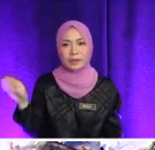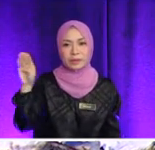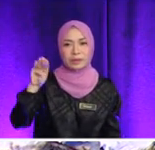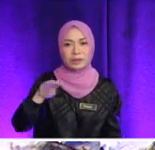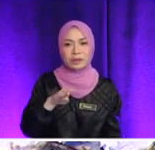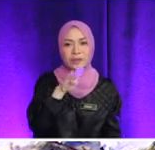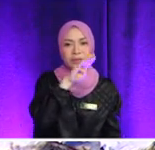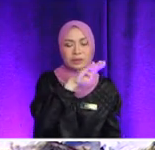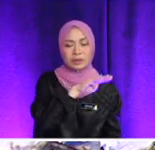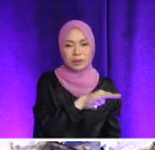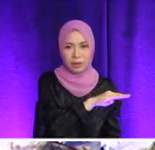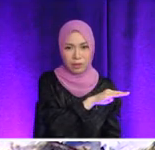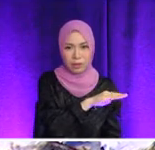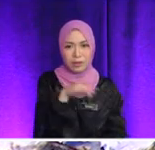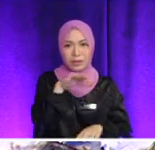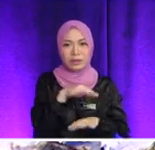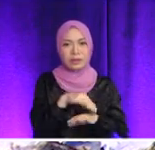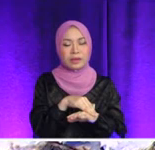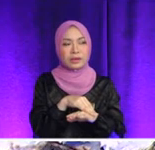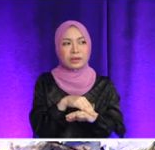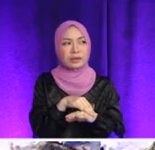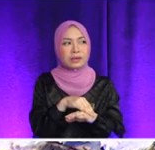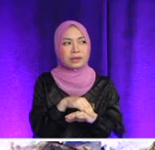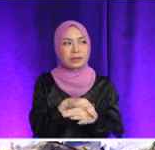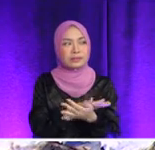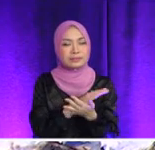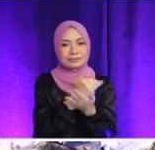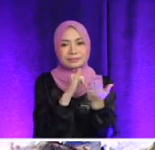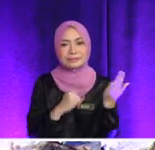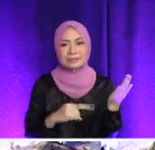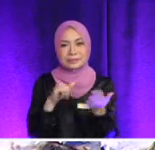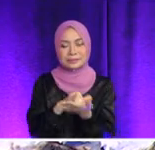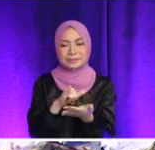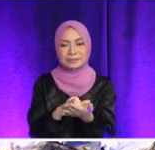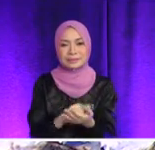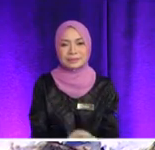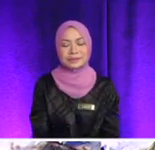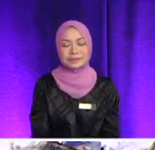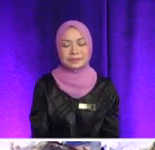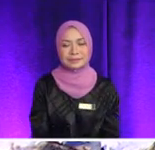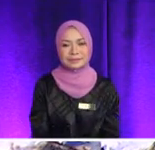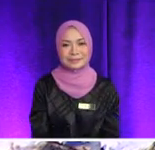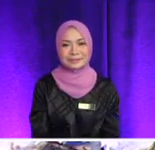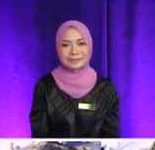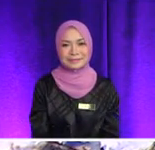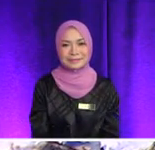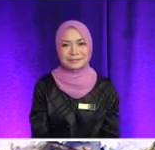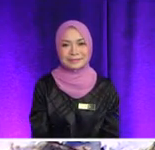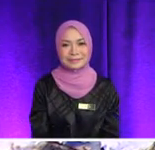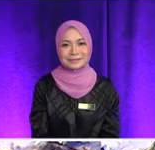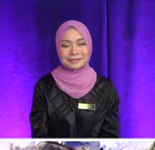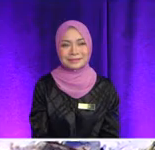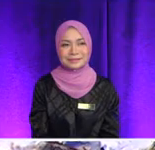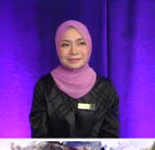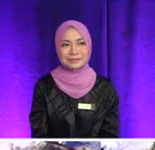di atas kain Boss itu dia masih lagi Yes dia masih lagi bukit-bukit